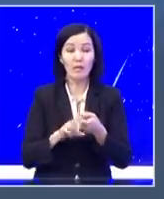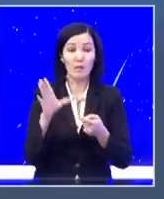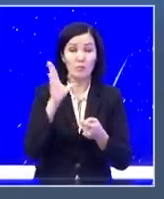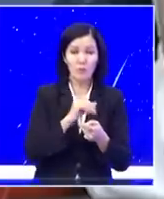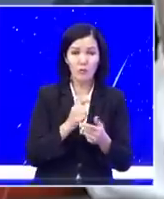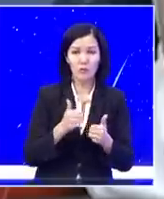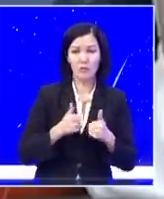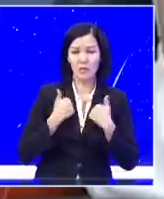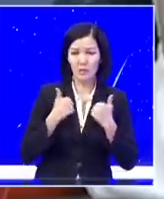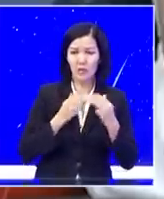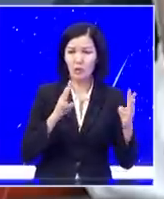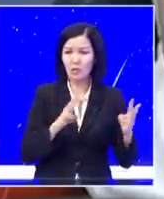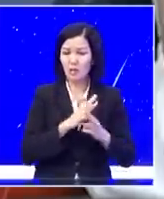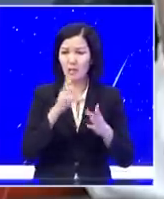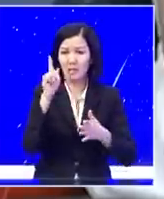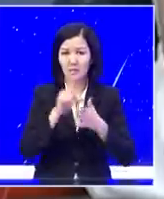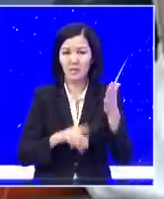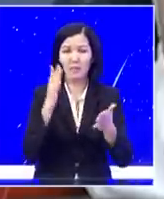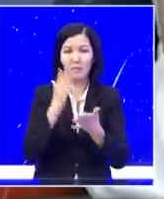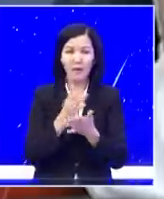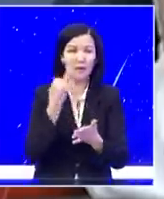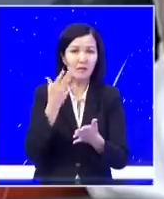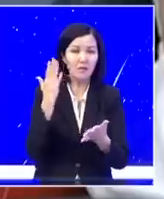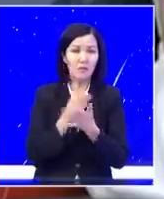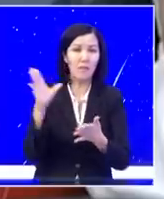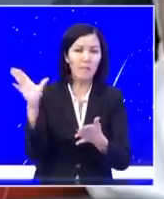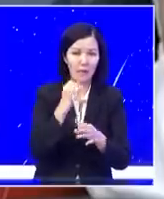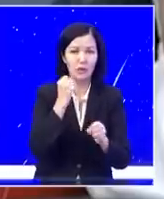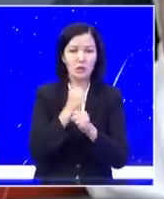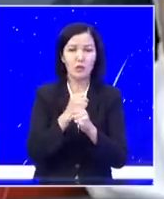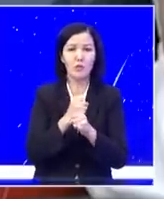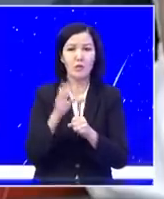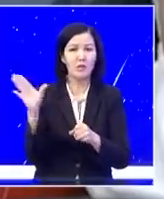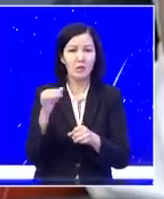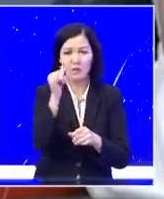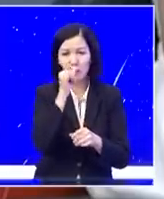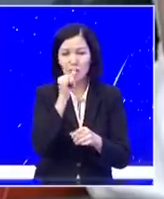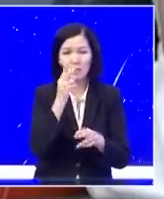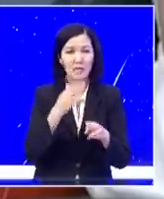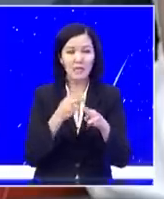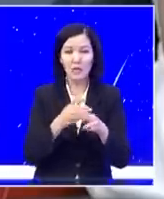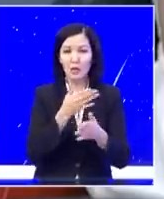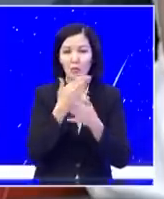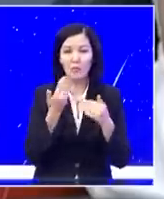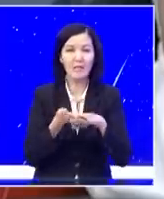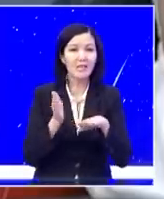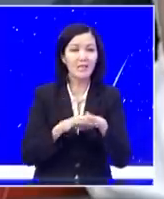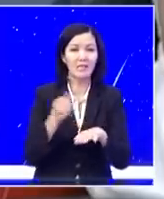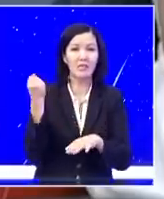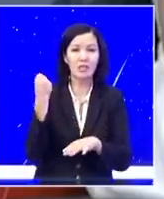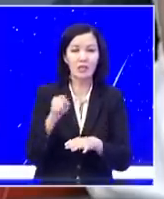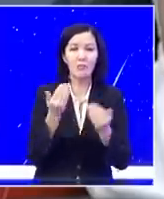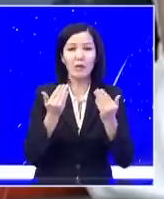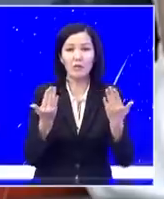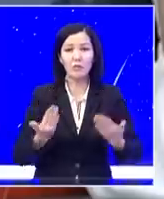боласың, бір нәрсені жасағың келсе жасайсың. Ештеңе кедергі жасай алмайды. Сен мынандай қиындықты жеңіп, қазір